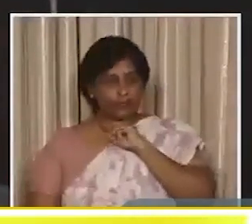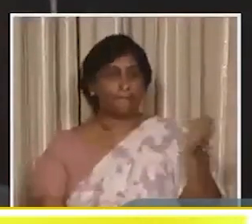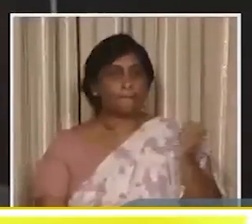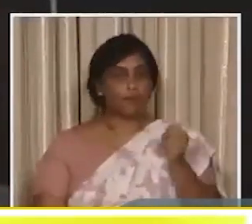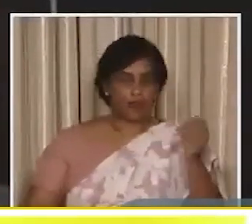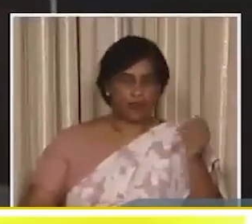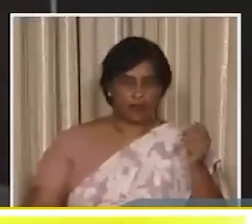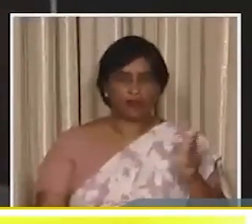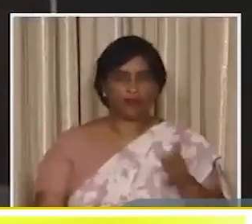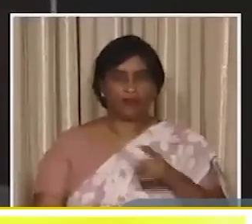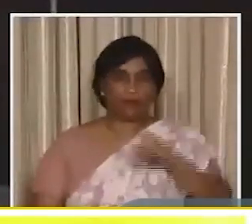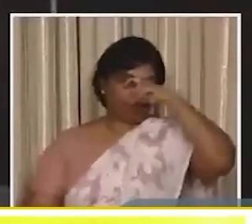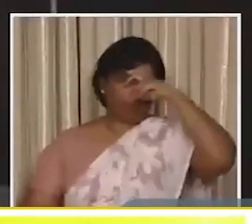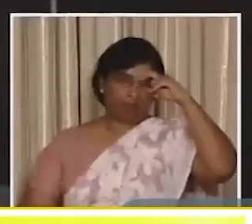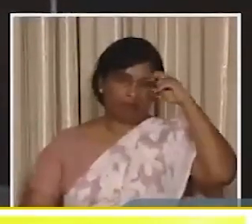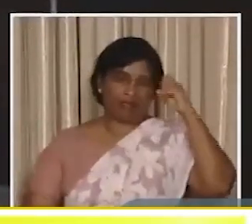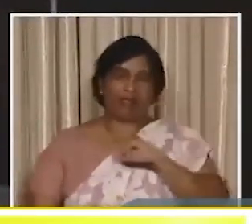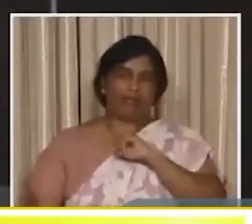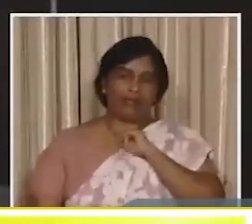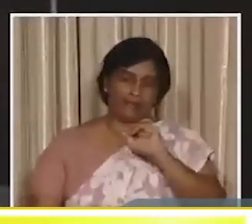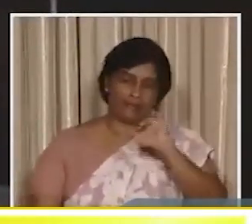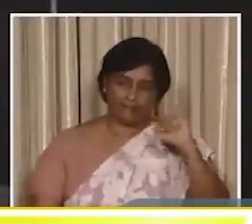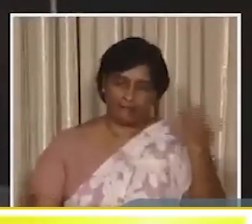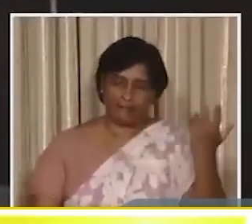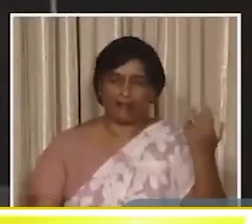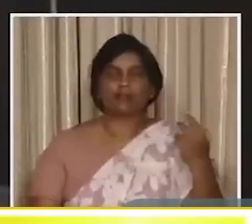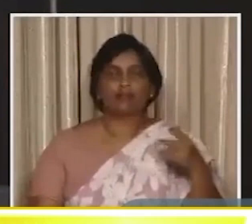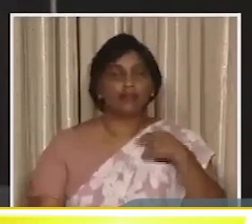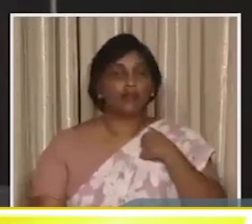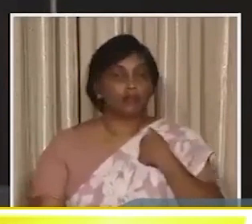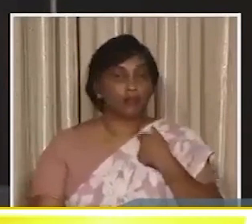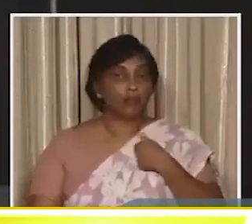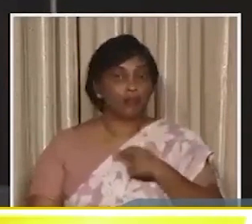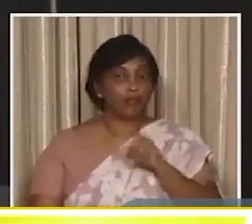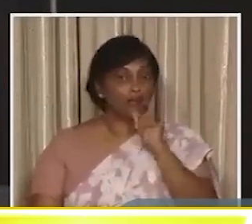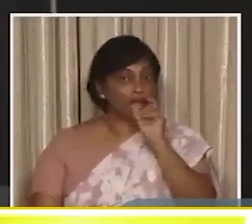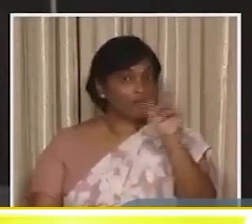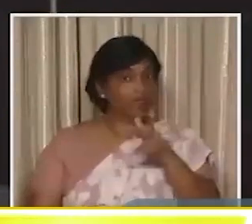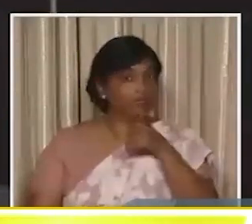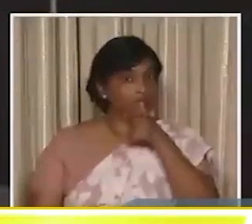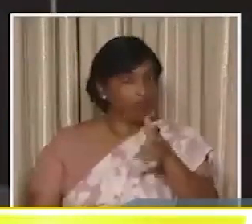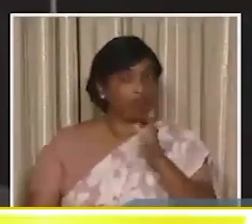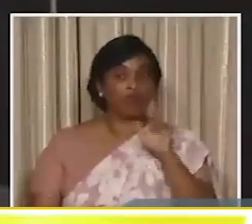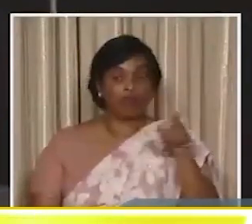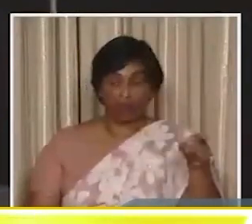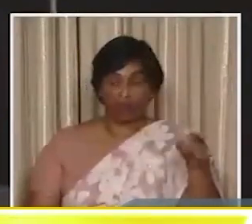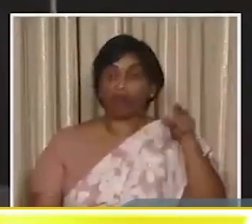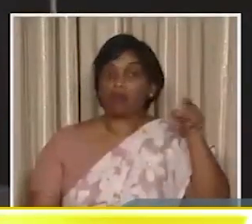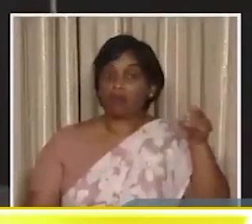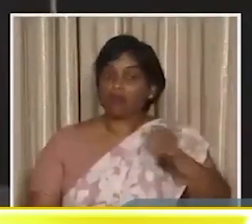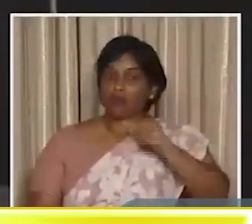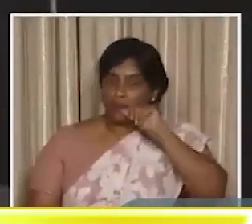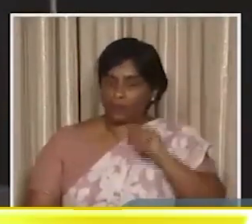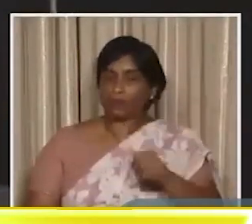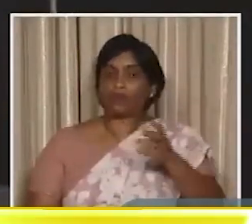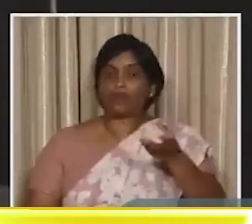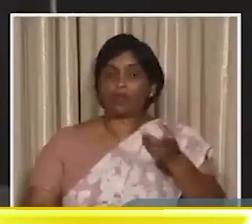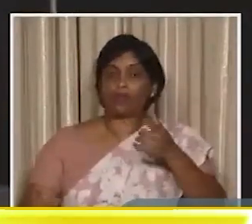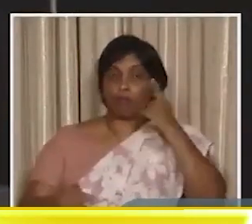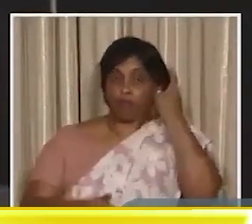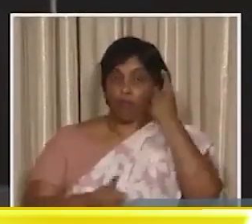බොරුවට ගිරිය කඩා ගත්තට මගේ කටින් වචනේ එළියට ගන්න ඕන වුණා මෙයා අනිවාර්යෙන් මේකේ මහමොළකාරයෝ දෙන්නගෙන් එක්කෙනෙක්